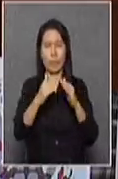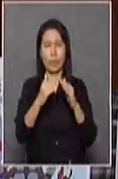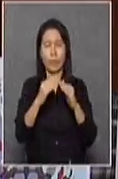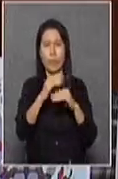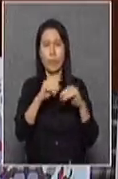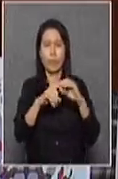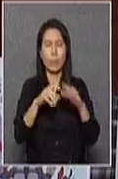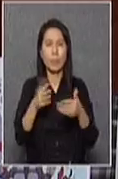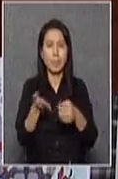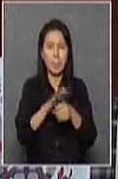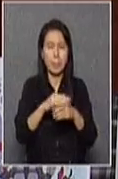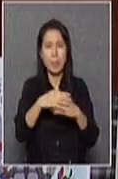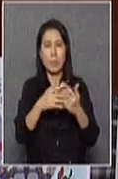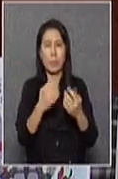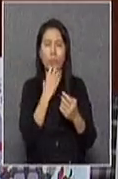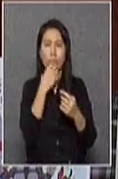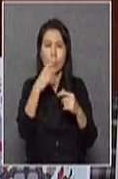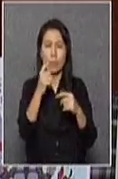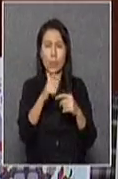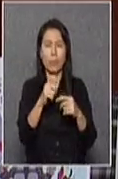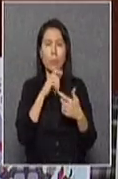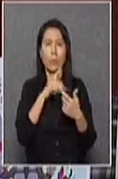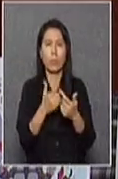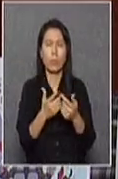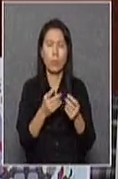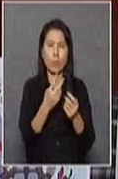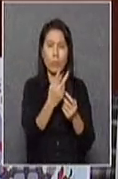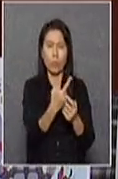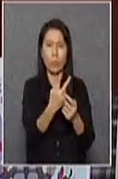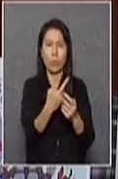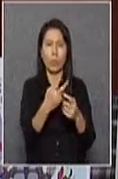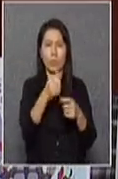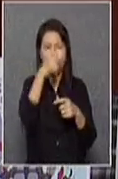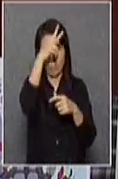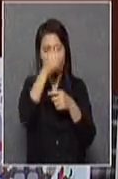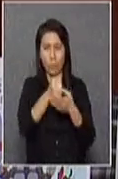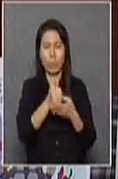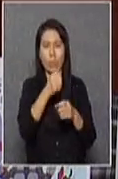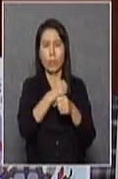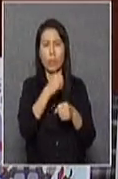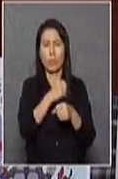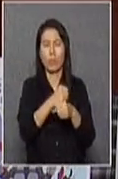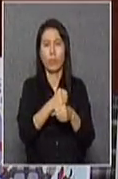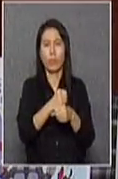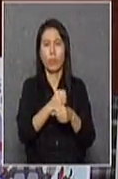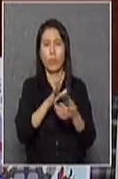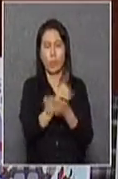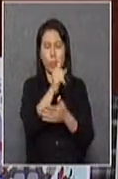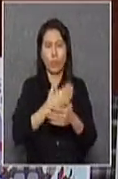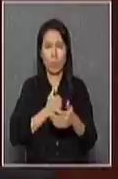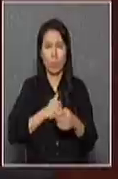填補起動東九龍東兩個公務員職位空缺的薪酬全年預算開